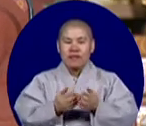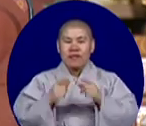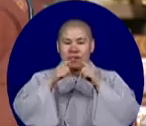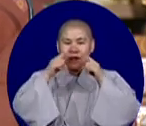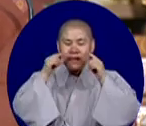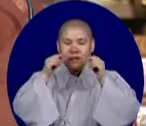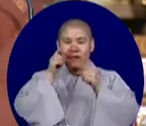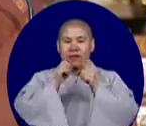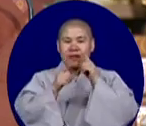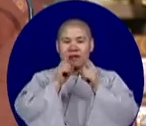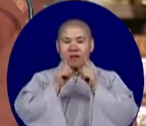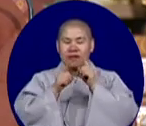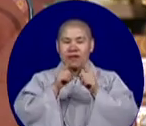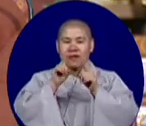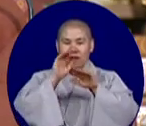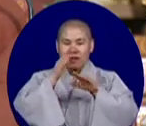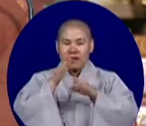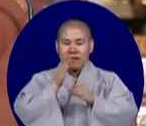말하기를 뭐라고 그랬느냐.